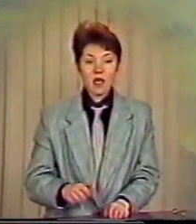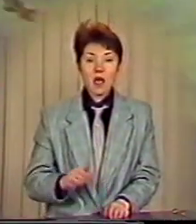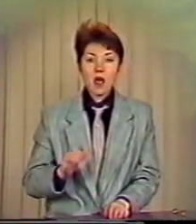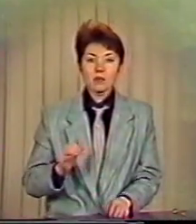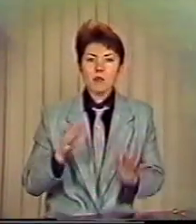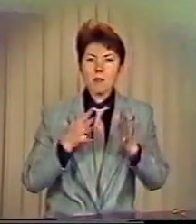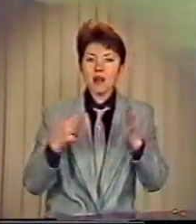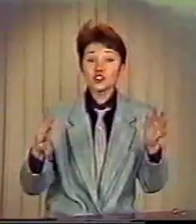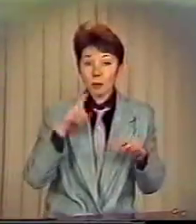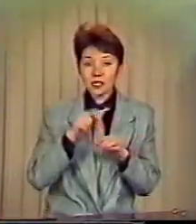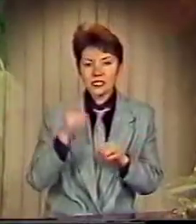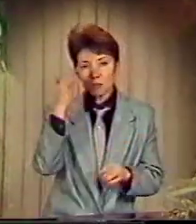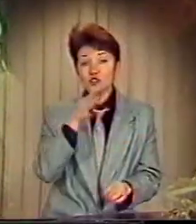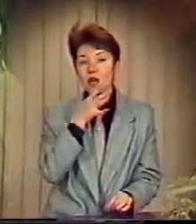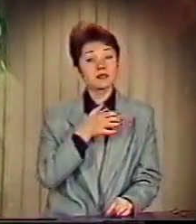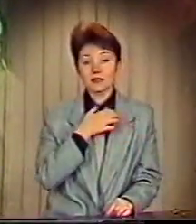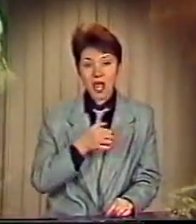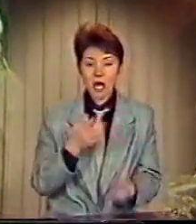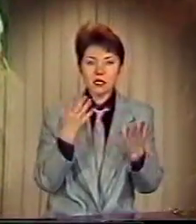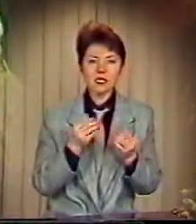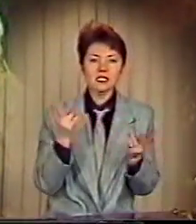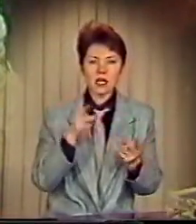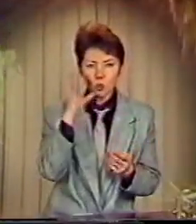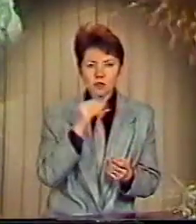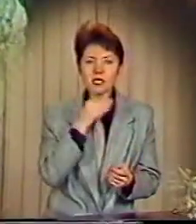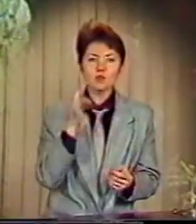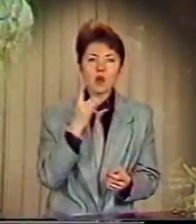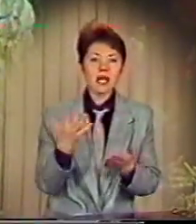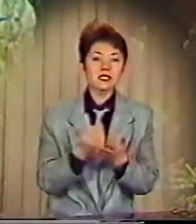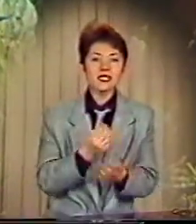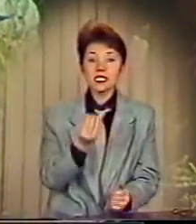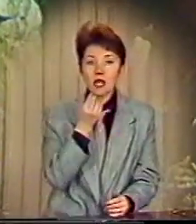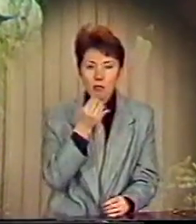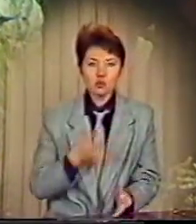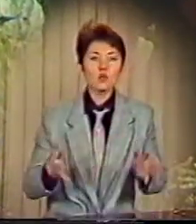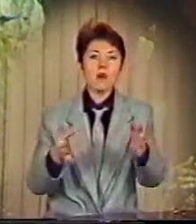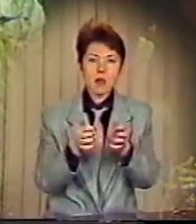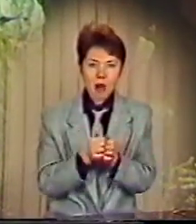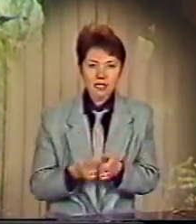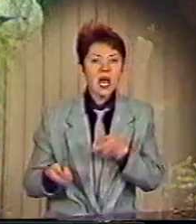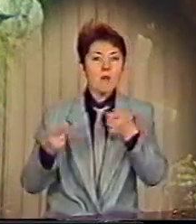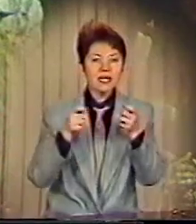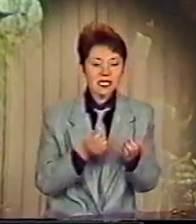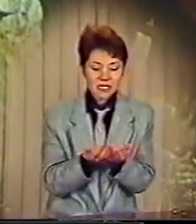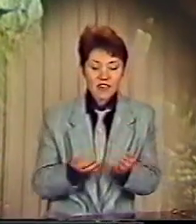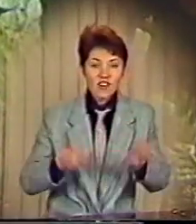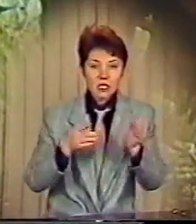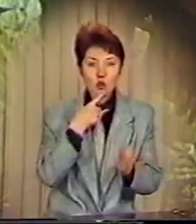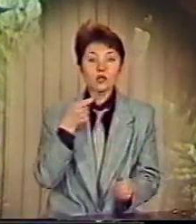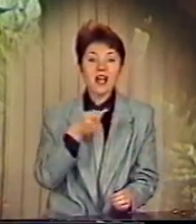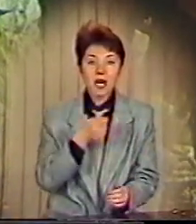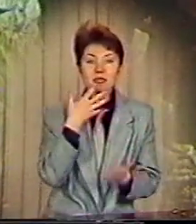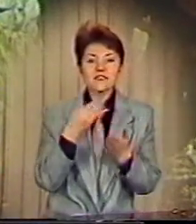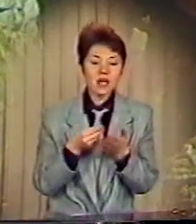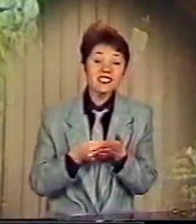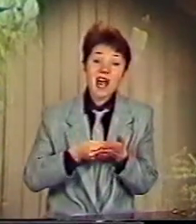Взрослым мечтать некогда. За день надо успеть не один раз найти добычу, поймать, принести в гнездо и накормить